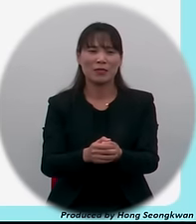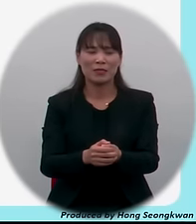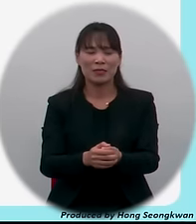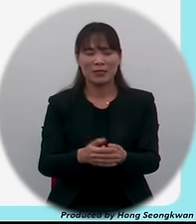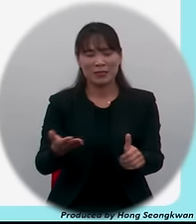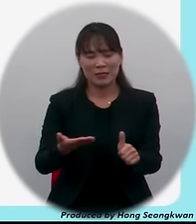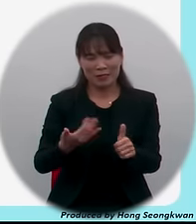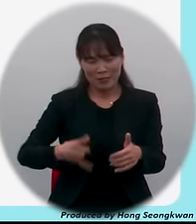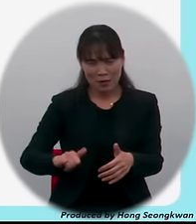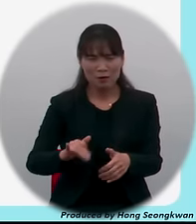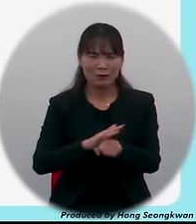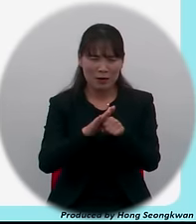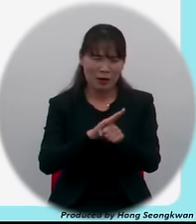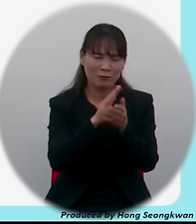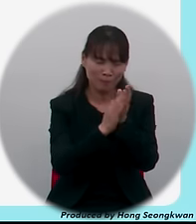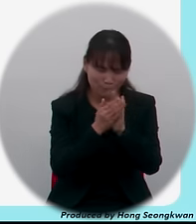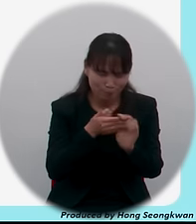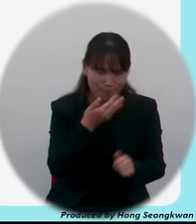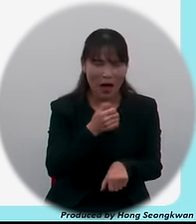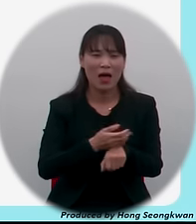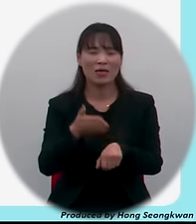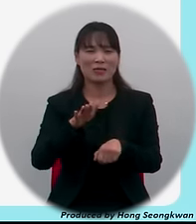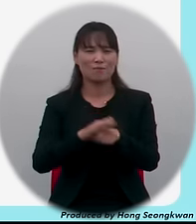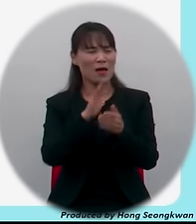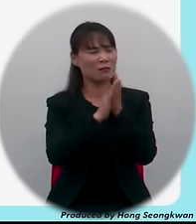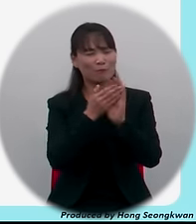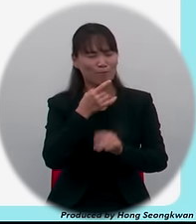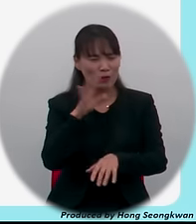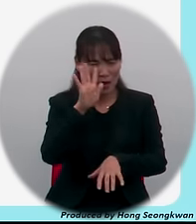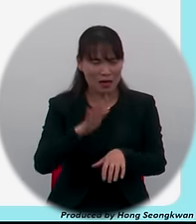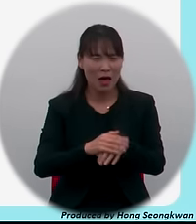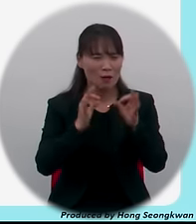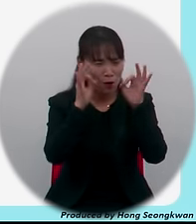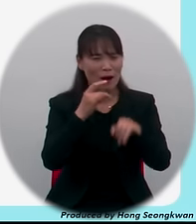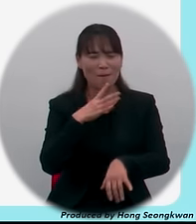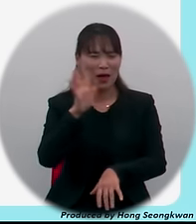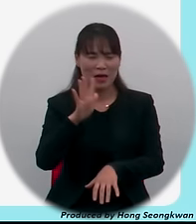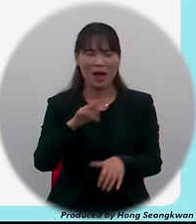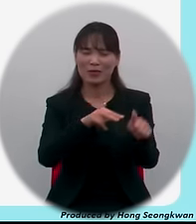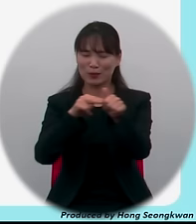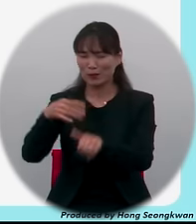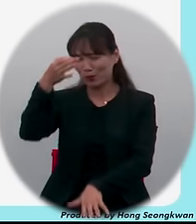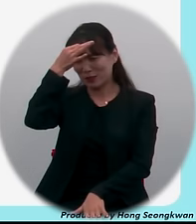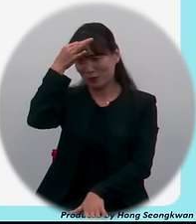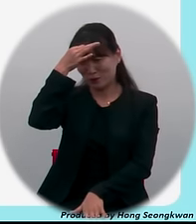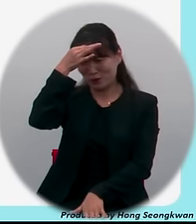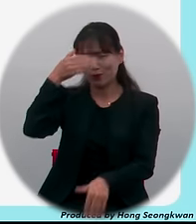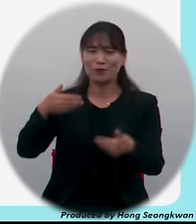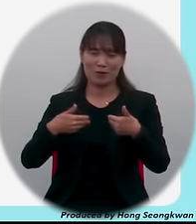드릴게요 자녀 사랑은 정성이지 그러나 스마트폰 자녀 지도는 정성만으로 하는게 아니라